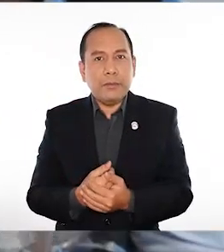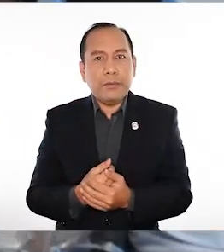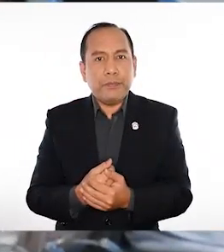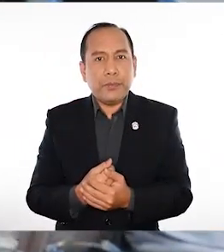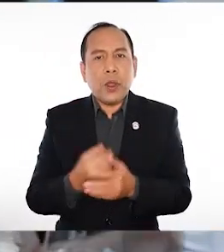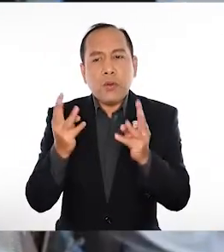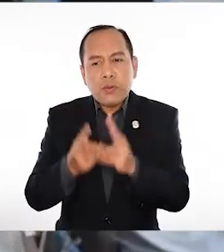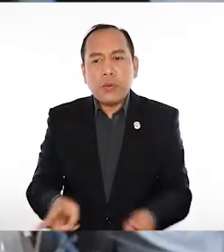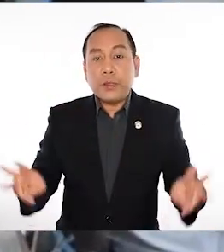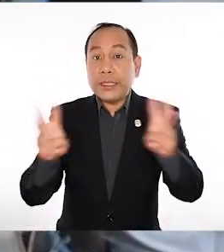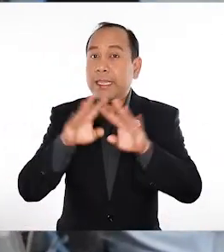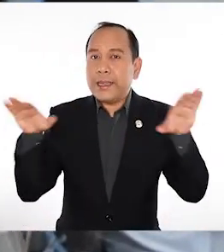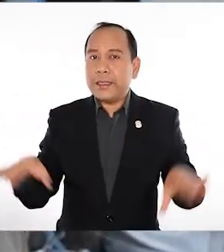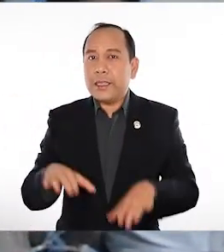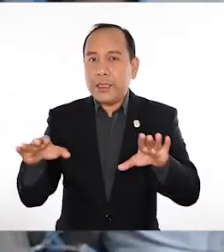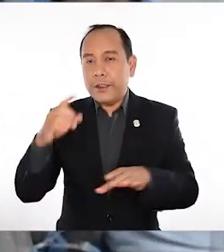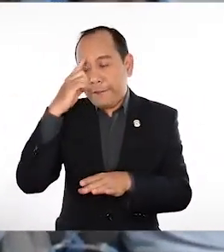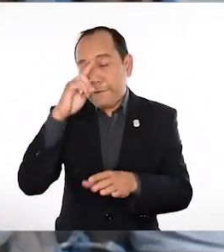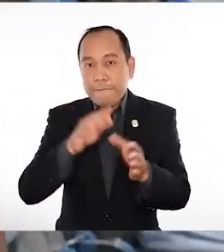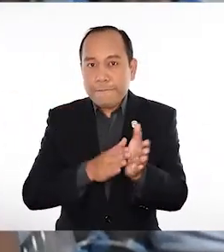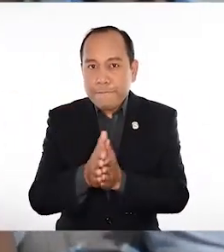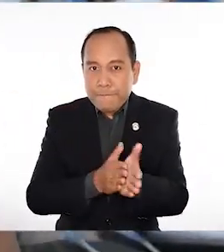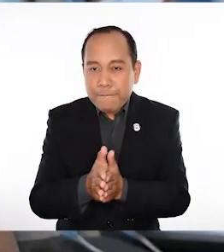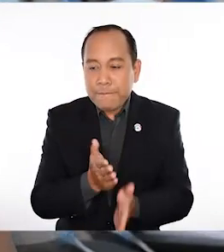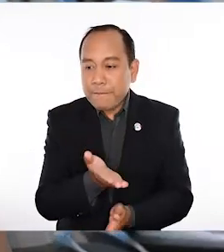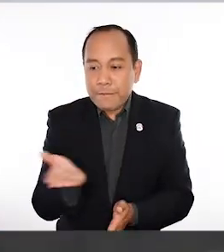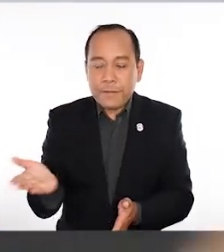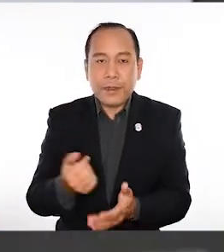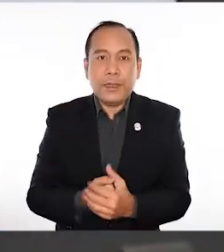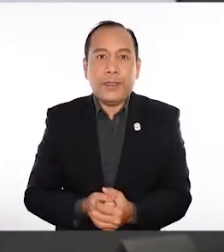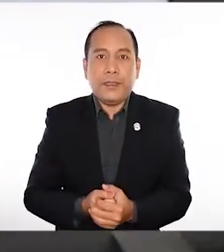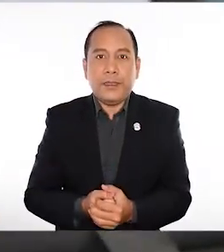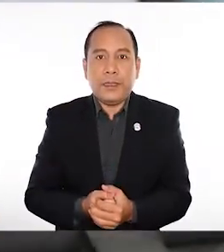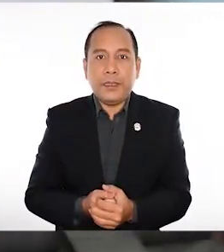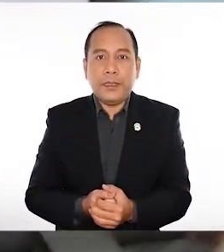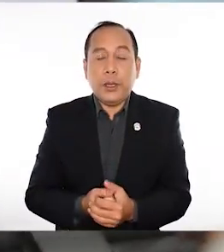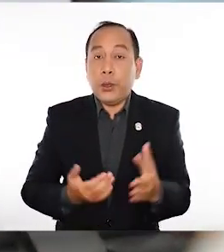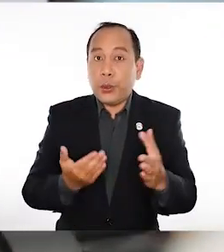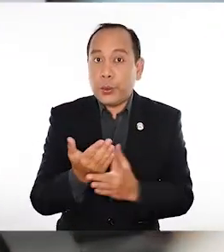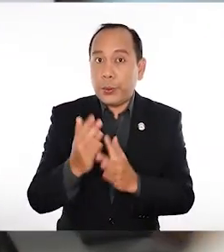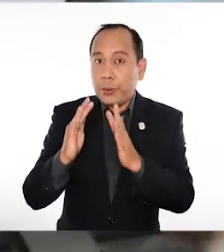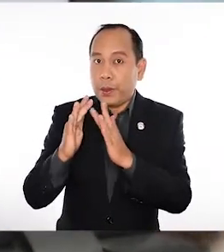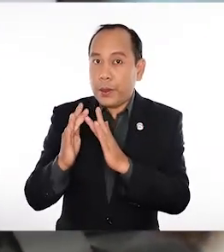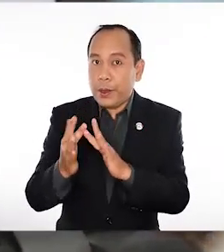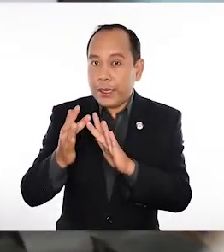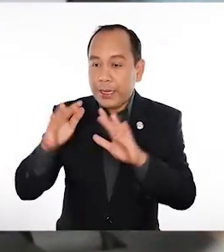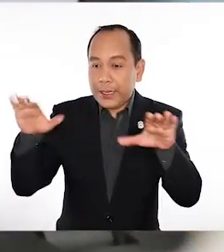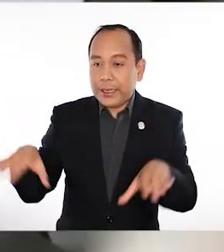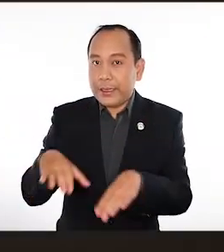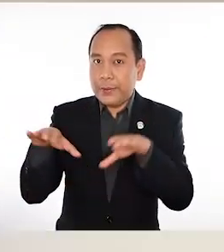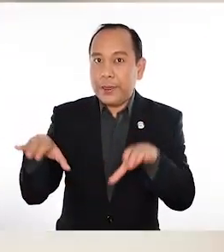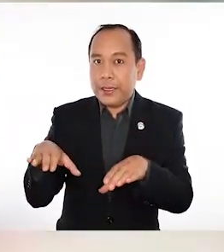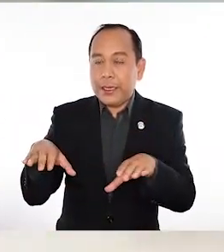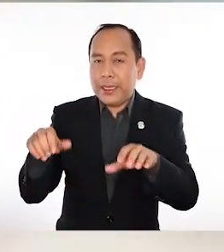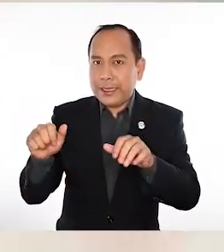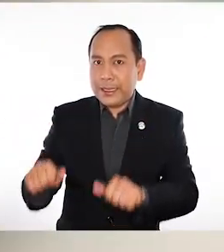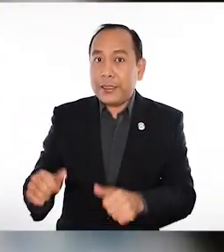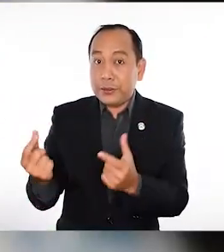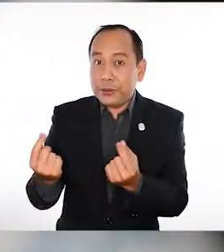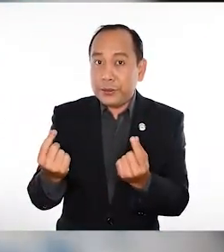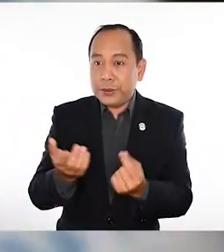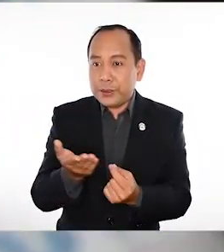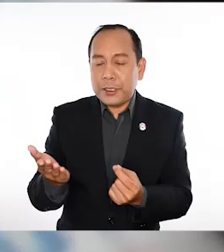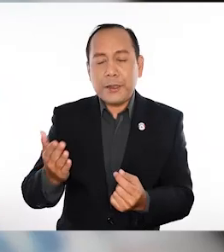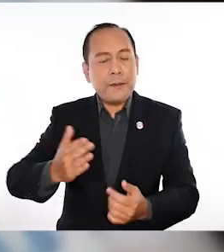mga aktibidad pangkasiglahan. Na kahit sa pamamagitan ng mga online activities ay nagagawa pa rin nilang